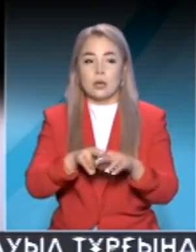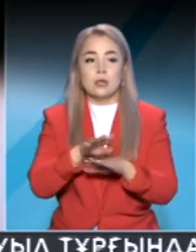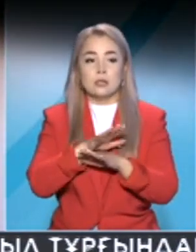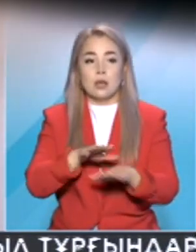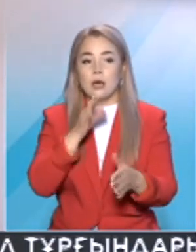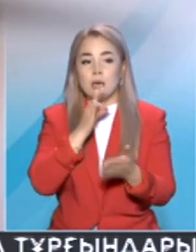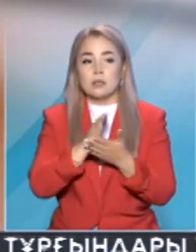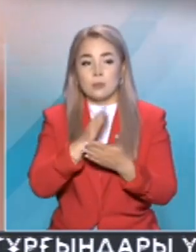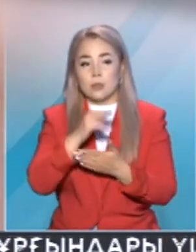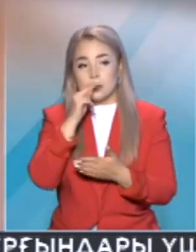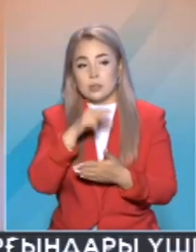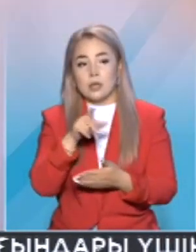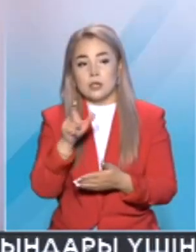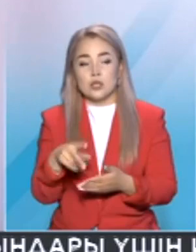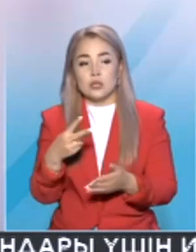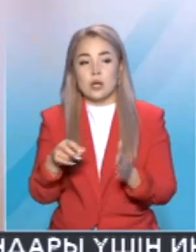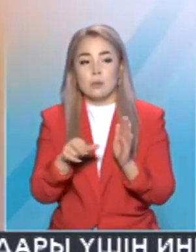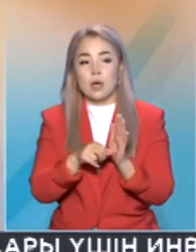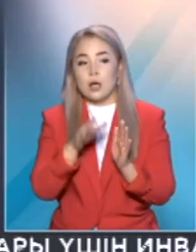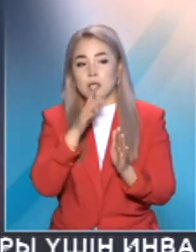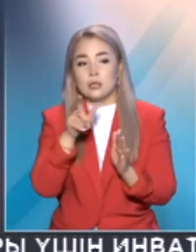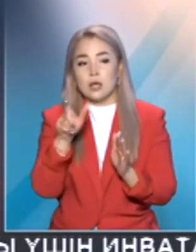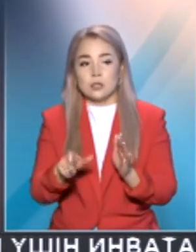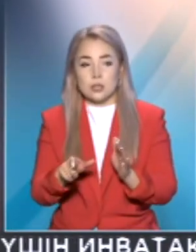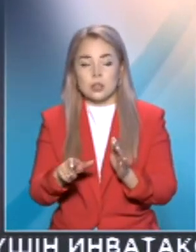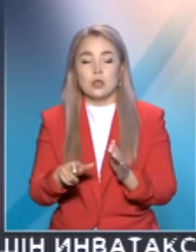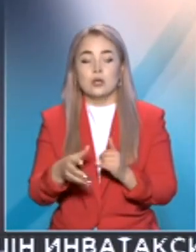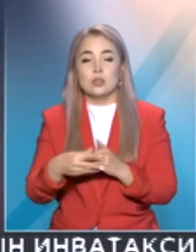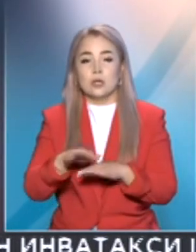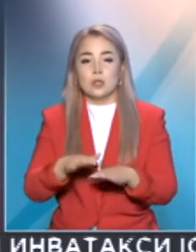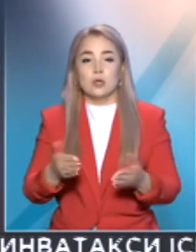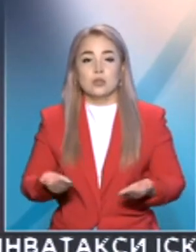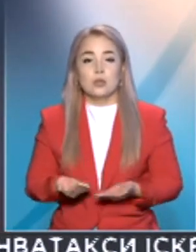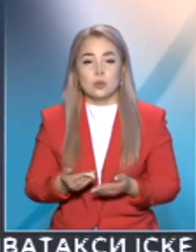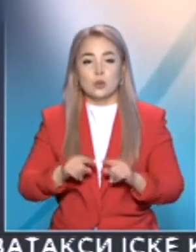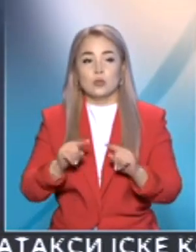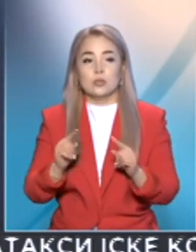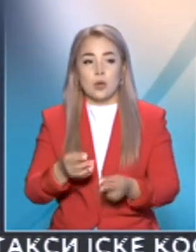түспеген. Күдікті ретінде 26 жастағы жергілікті тұрғын ұсталды. Қылмыстық іс қозғалды.